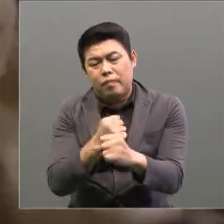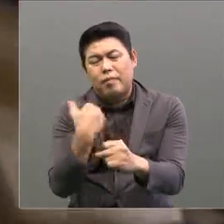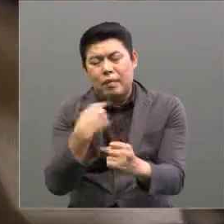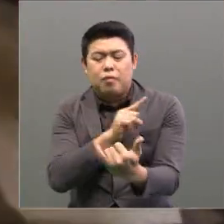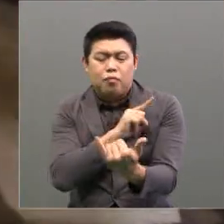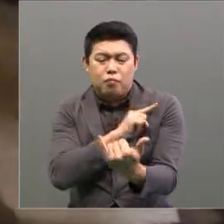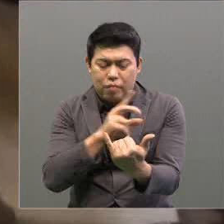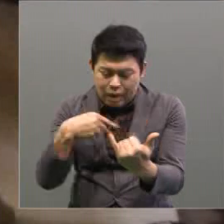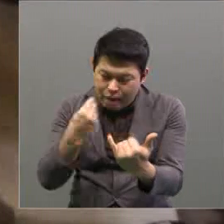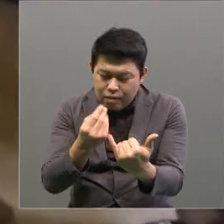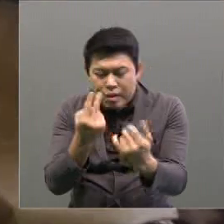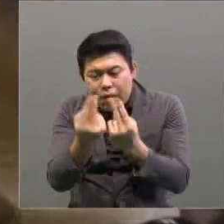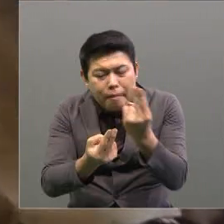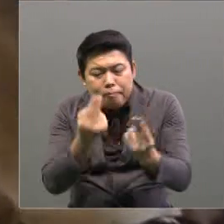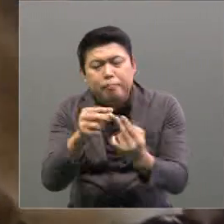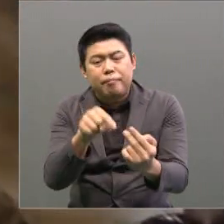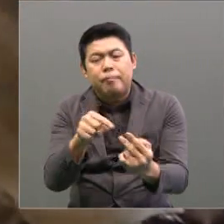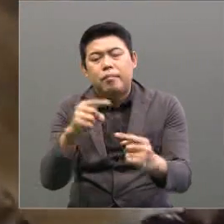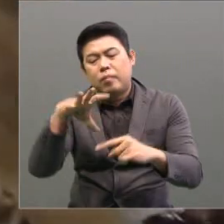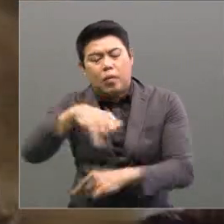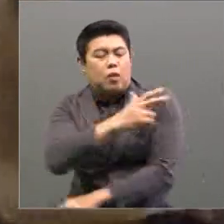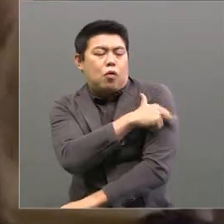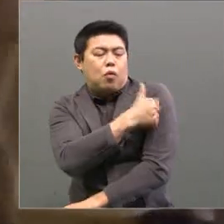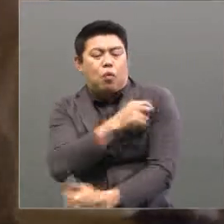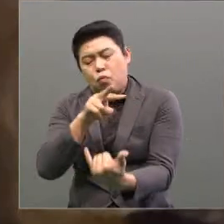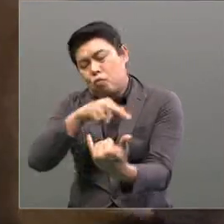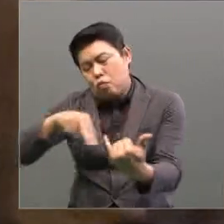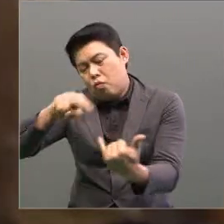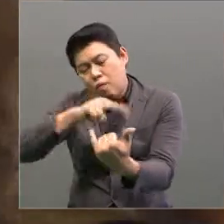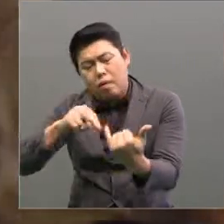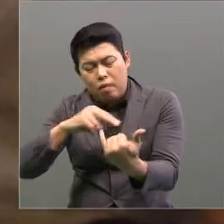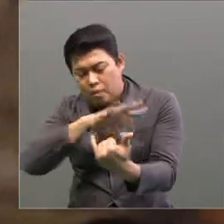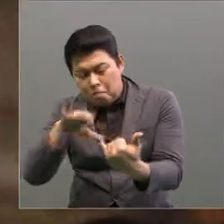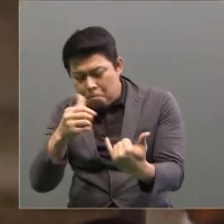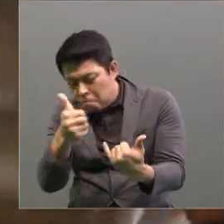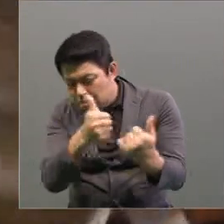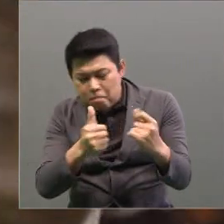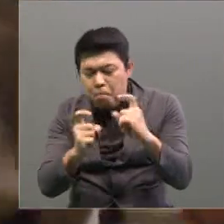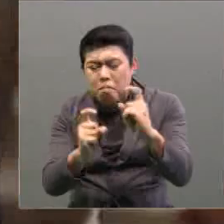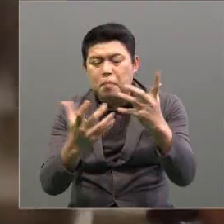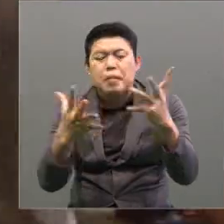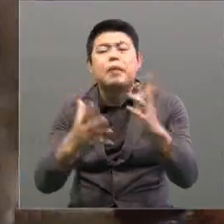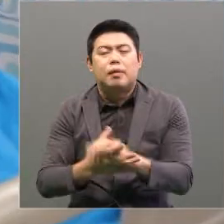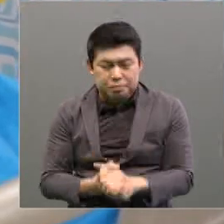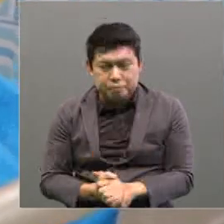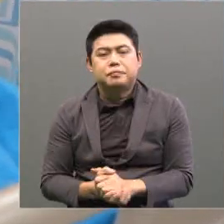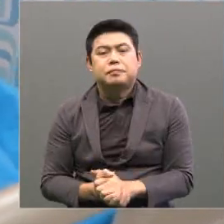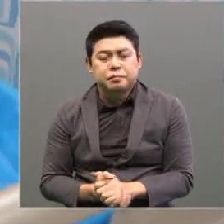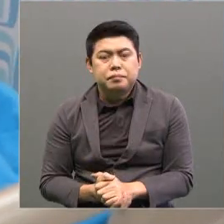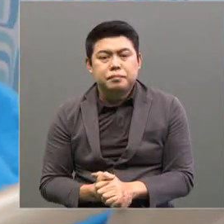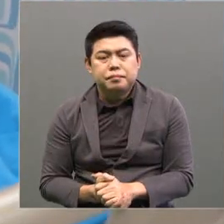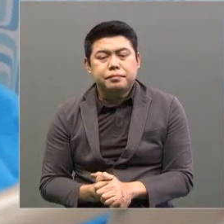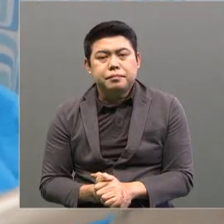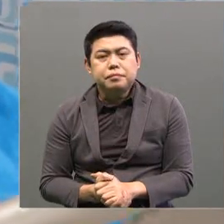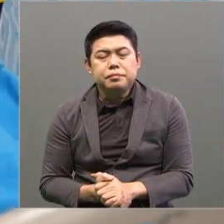วัตถุระเบิดหน่วยเฉพาะกิจอโนไทยซึ่งอยู่ในความดูแลของแพทย์โดยอาการโดยรวมปลอดภัยดีค่ะ นอกจากนี้นะครับทางน